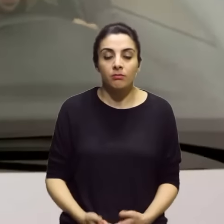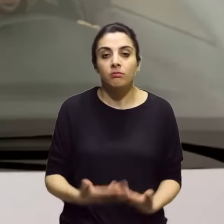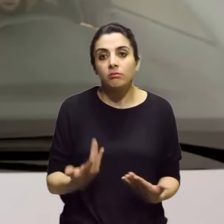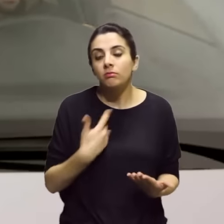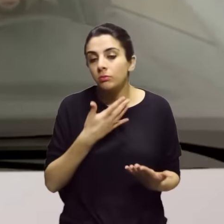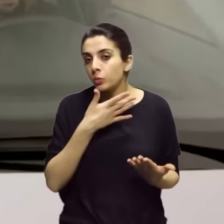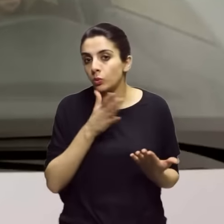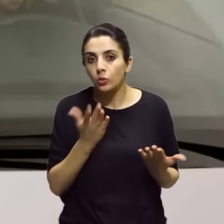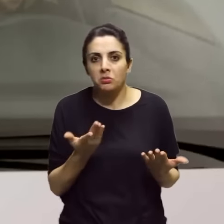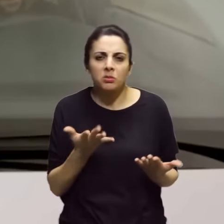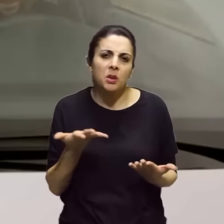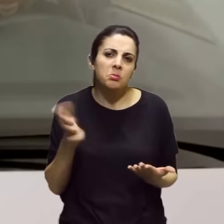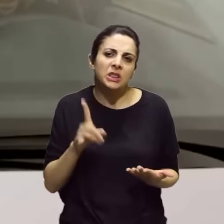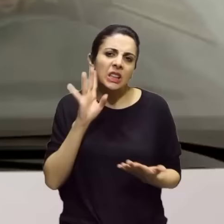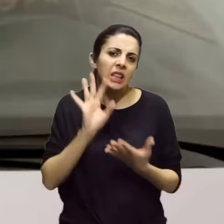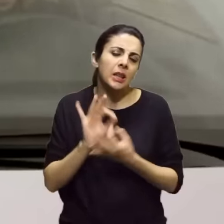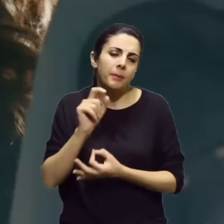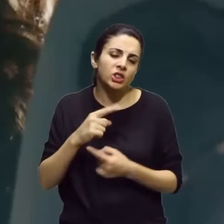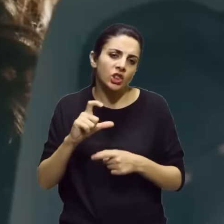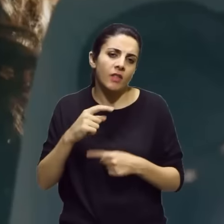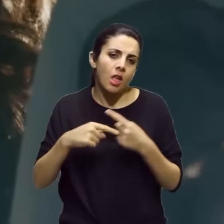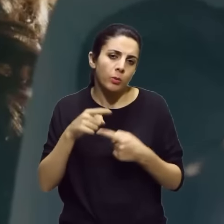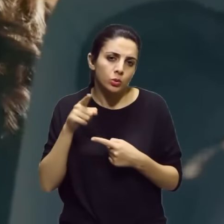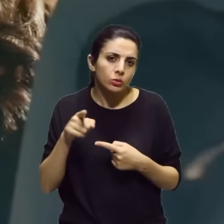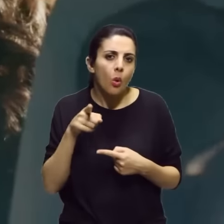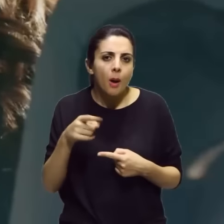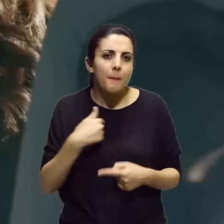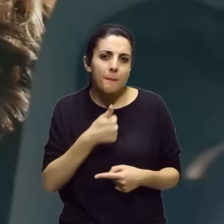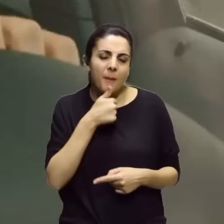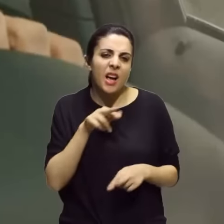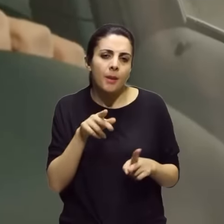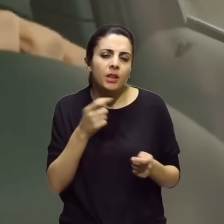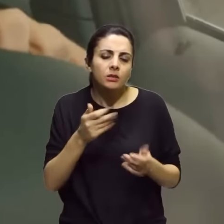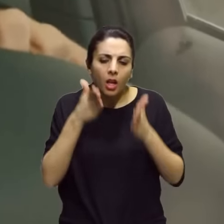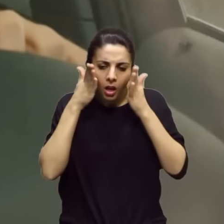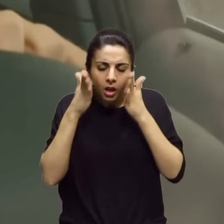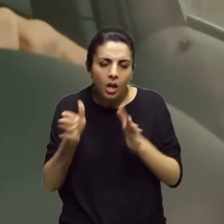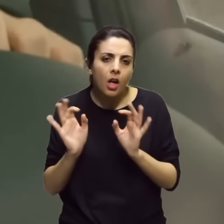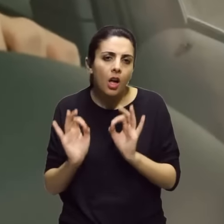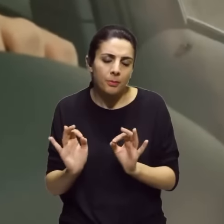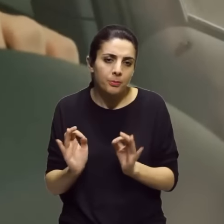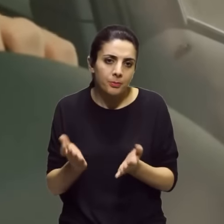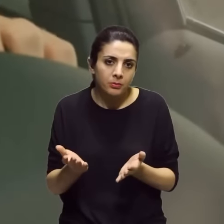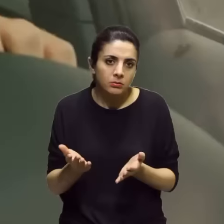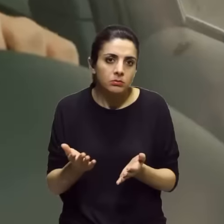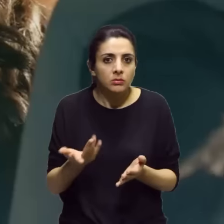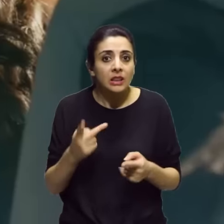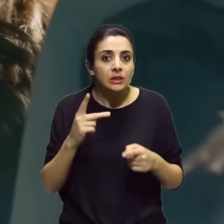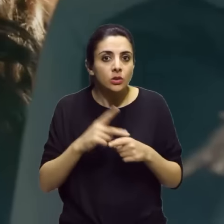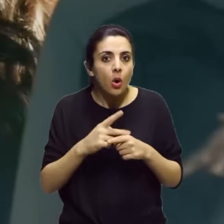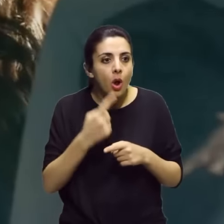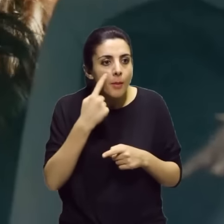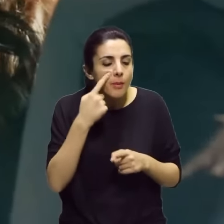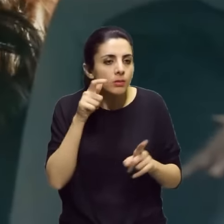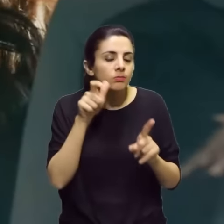Vallahi ne bileyim değişik biridir Cevdet amca. O da tıpkı benim babam gibi işkolik ama hiç değilse Zeyno'nun